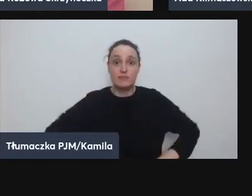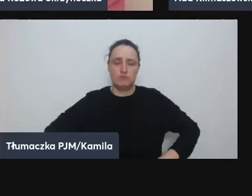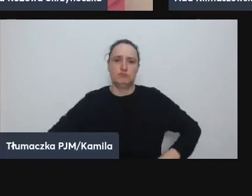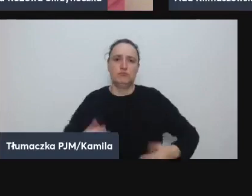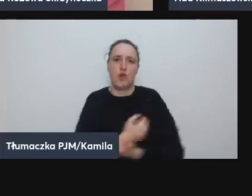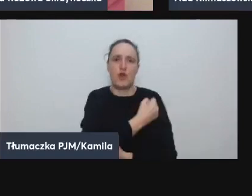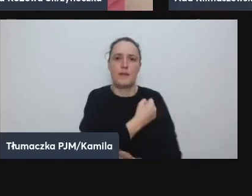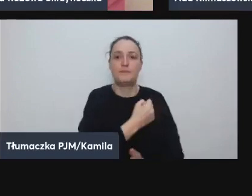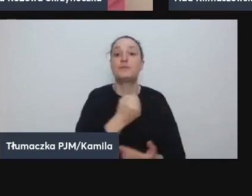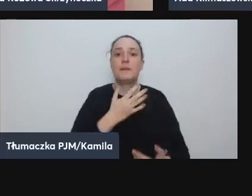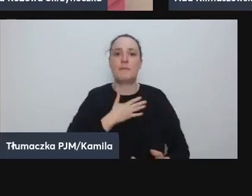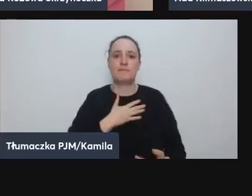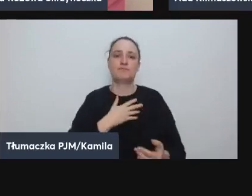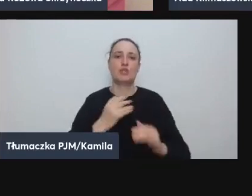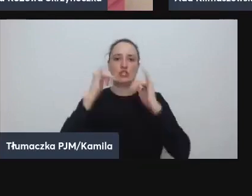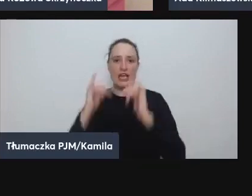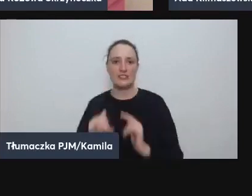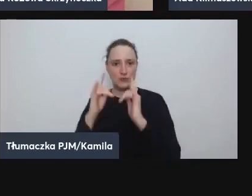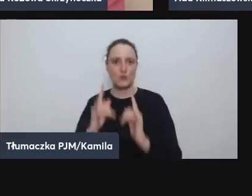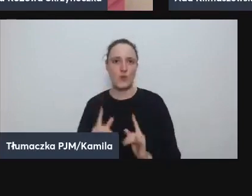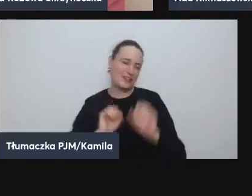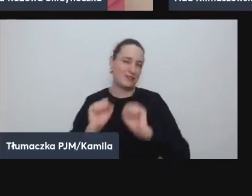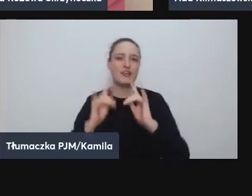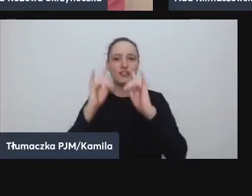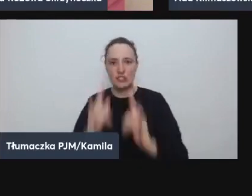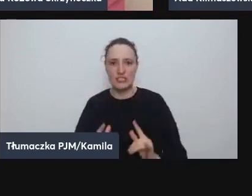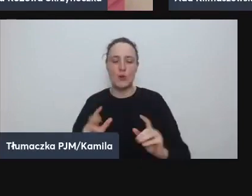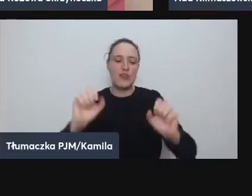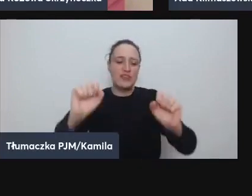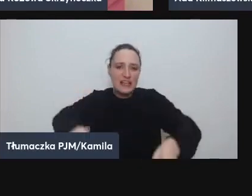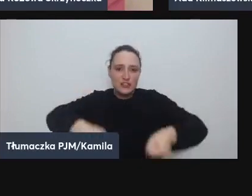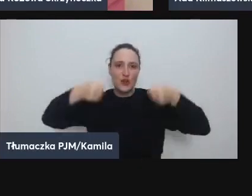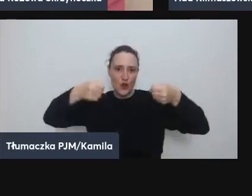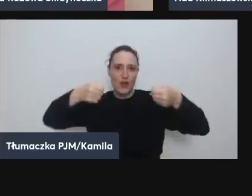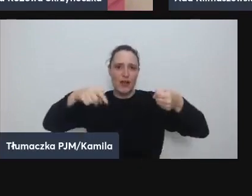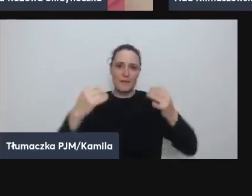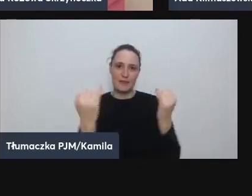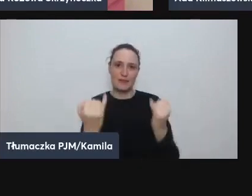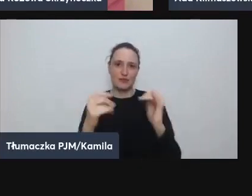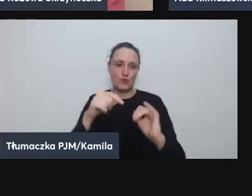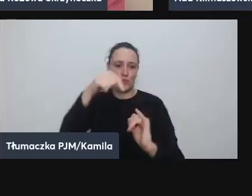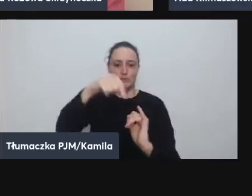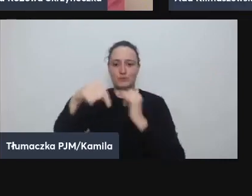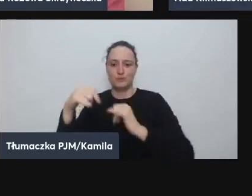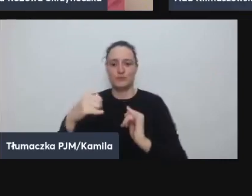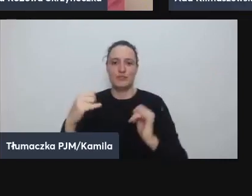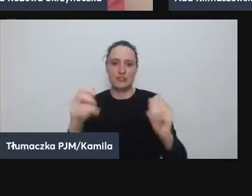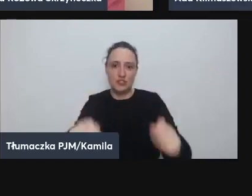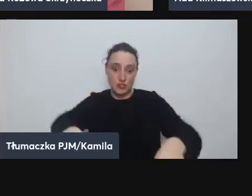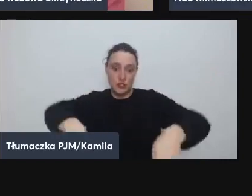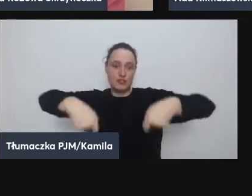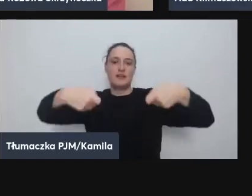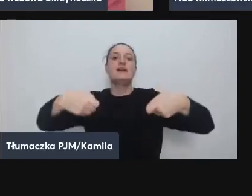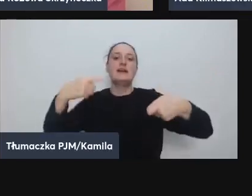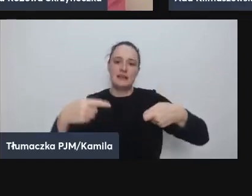biorę krzesło takie typowo szkolne i naciągam te majtki na przednie nogi tego krzesła i jakby zakładam temu krzesłu pod